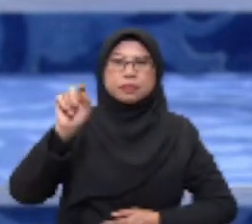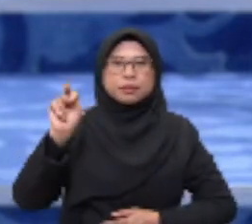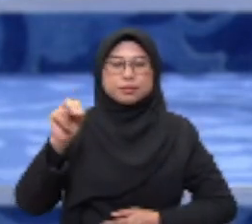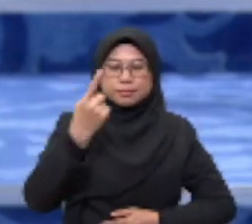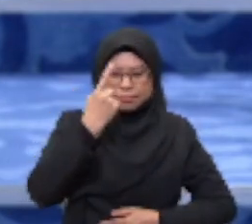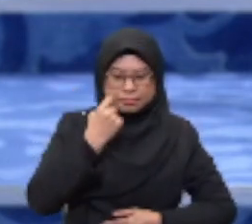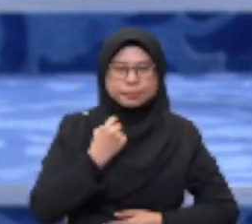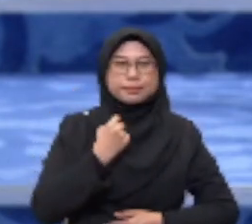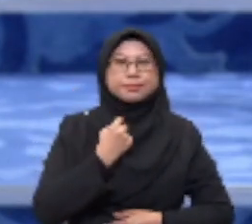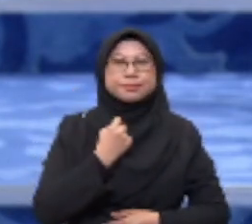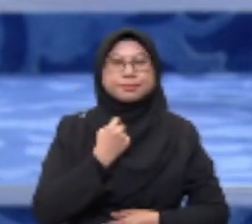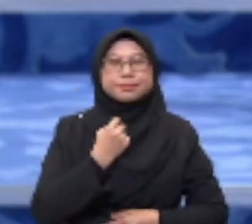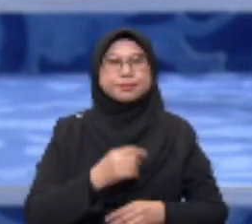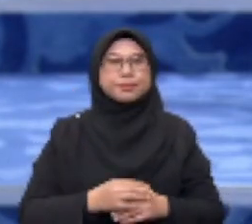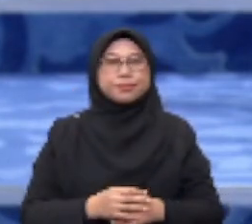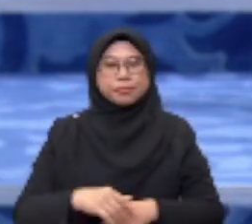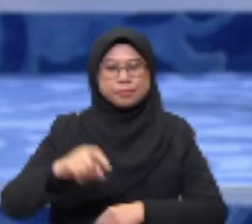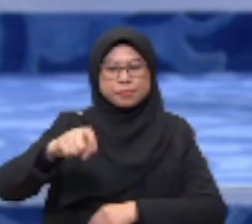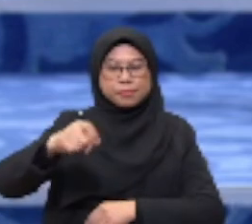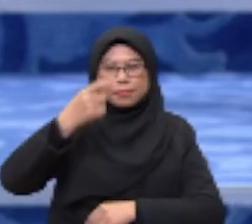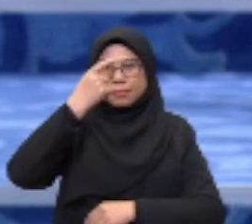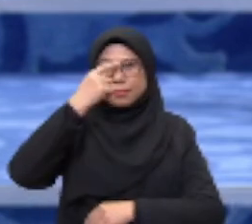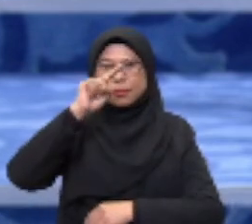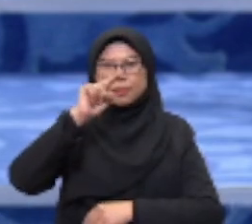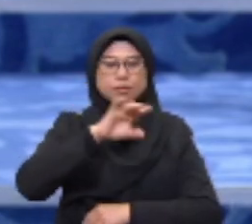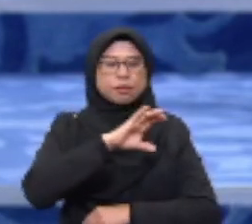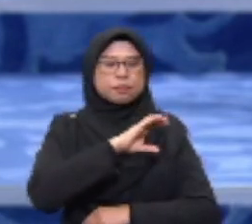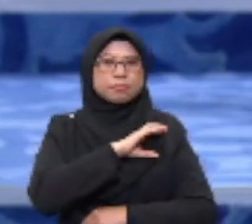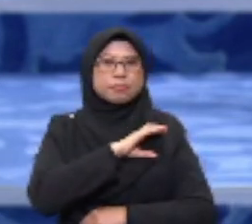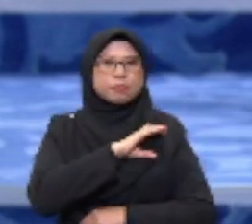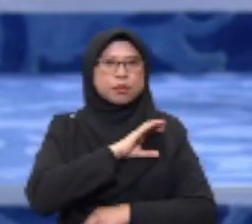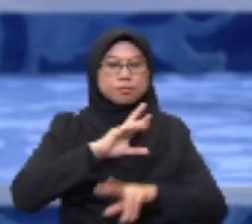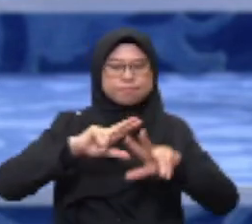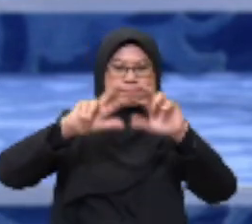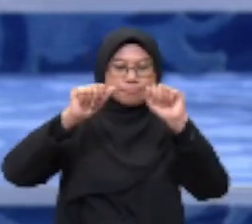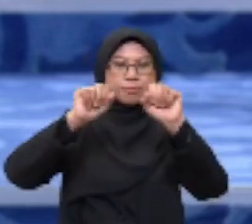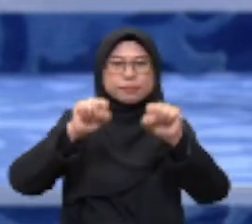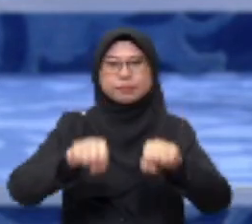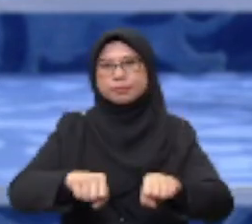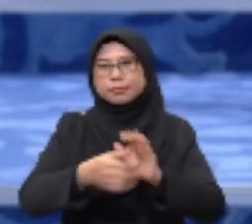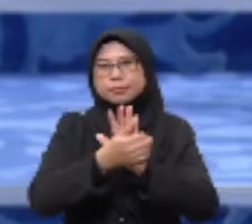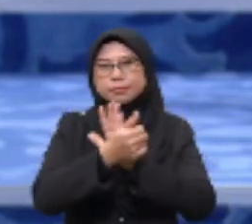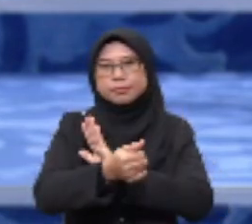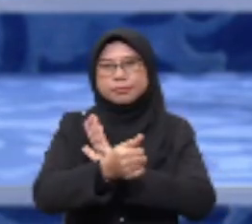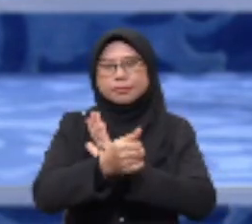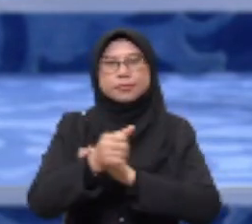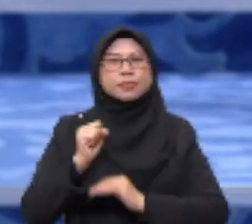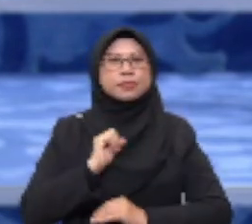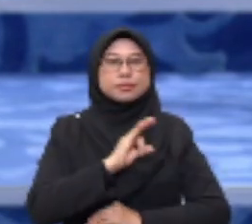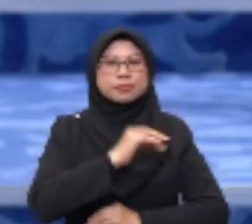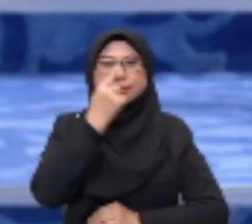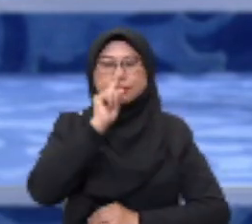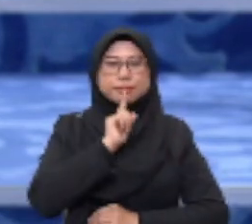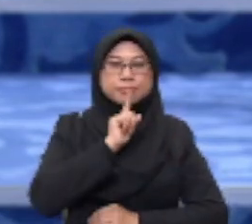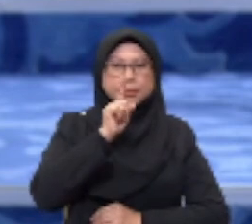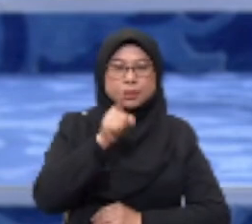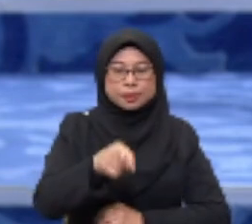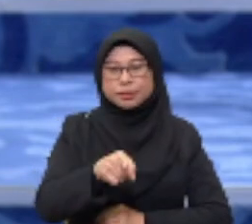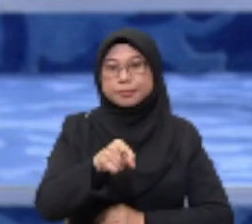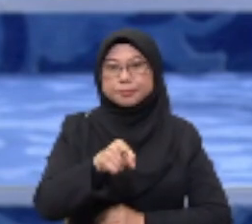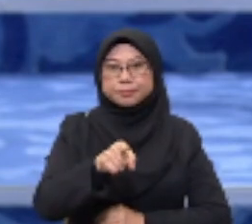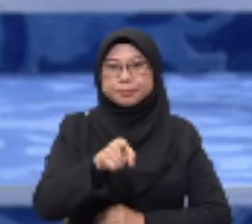adalah soal keperluan untuk Polis Diraja Malaysia meningkatkan keupayaan anggota bagi memastikan